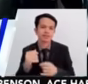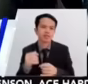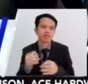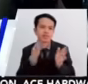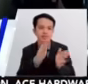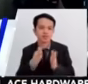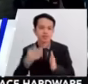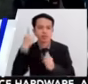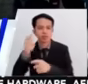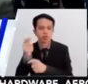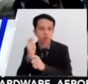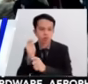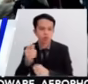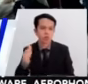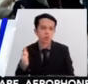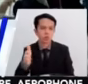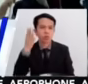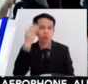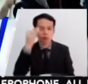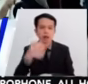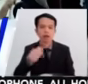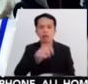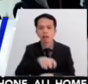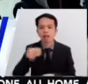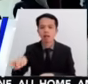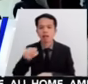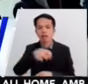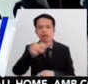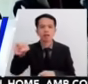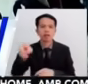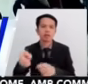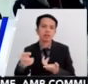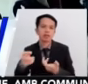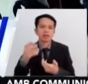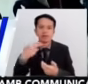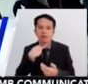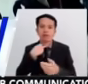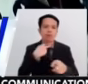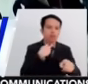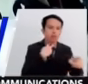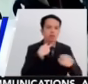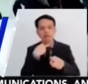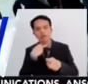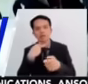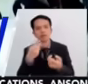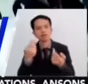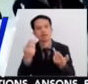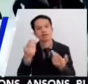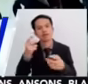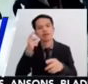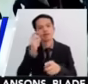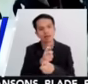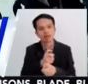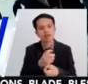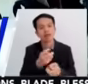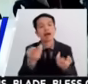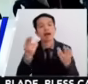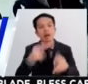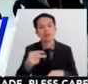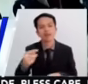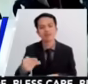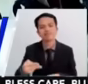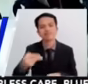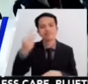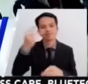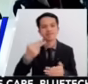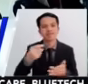dahil palipat-lipat sila ng lugar at yun ay nagiging dahilan para mas tumaas yung cost ng kanilang pangingisda.